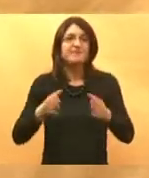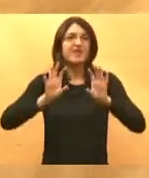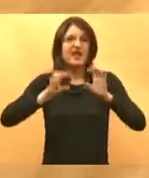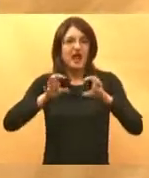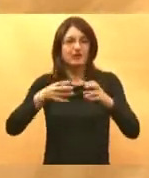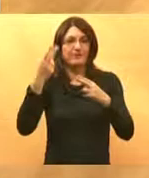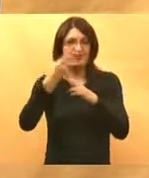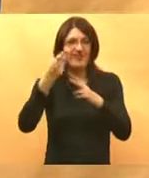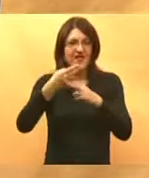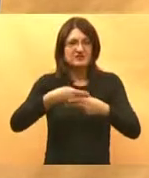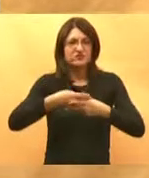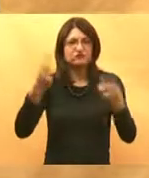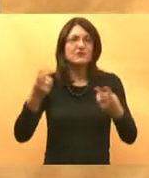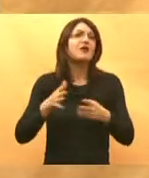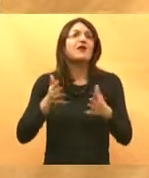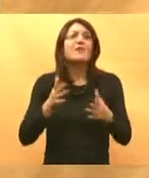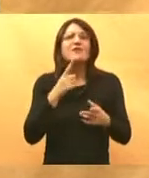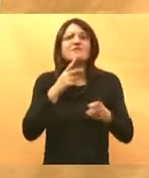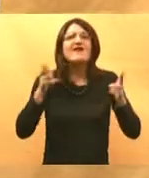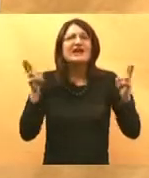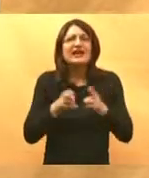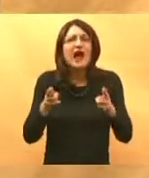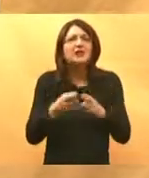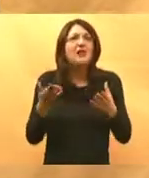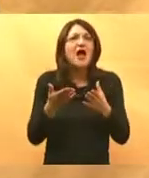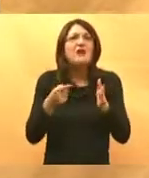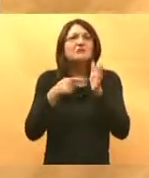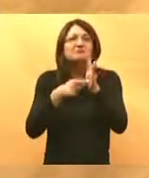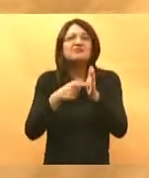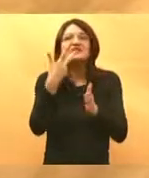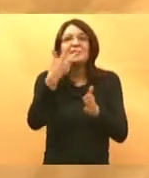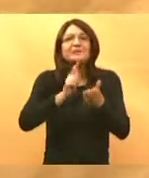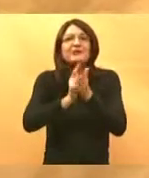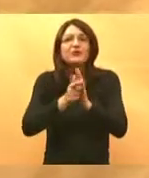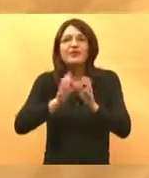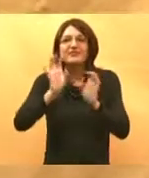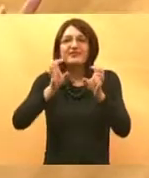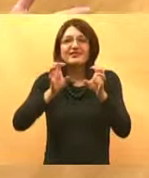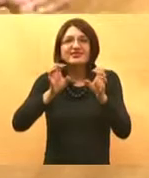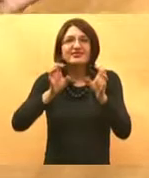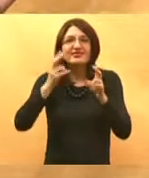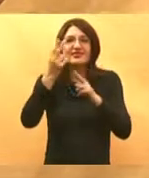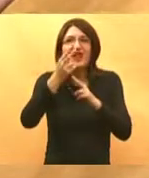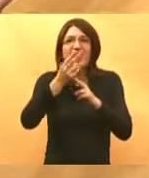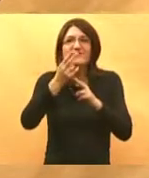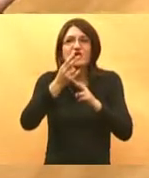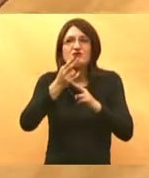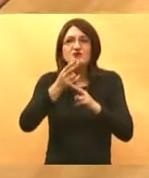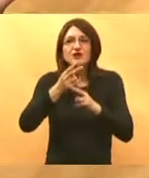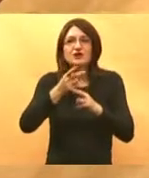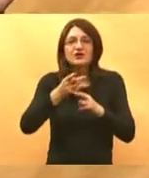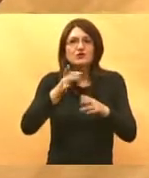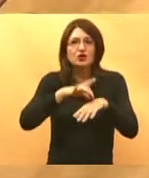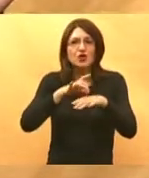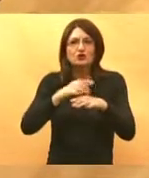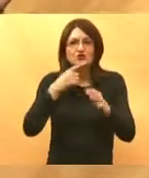najgledaniji nećemo imati jedne kratke informativne ili spotove tri minute doktorica iz Ivankova grebe pušionicu i